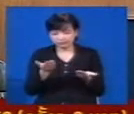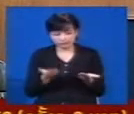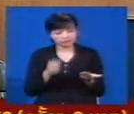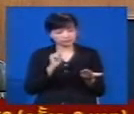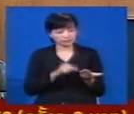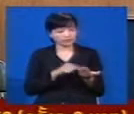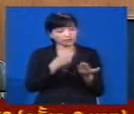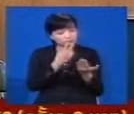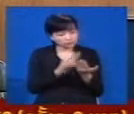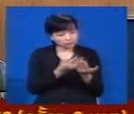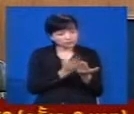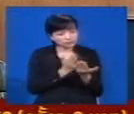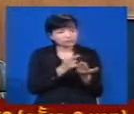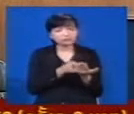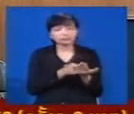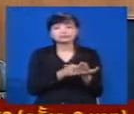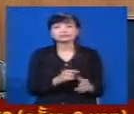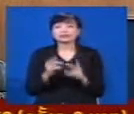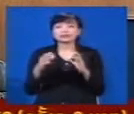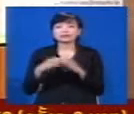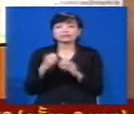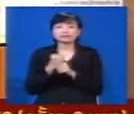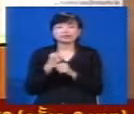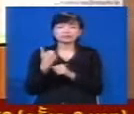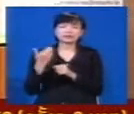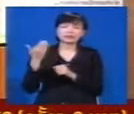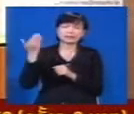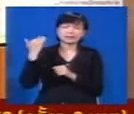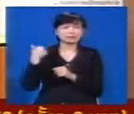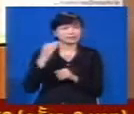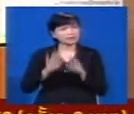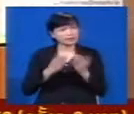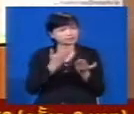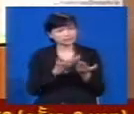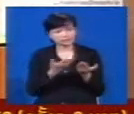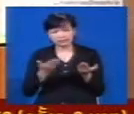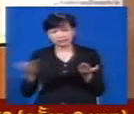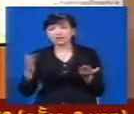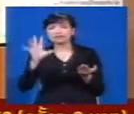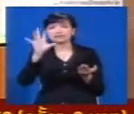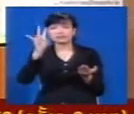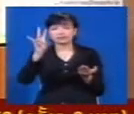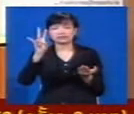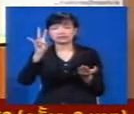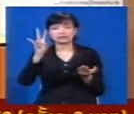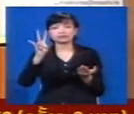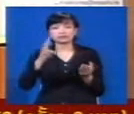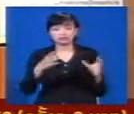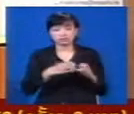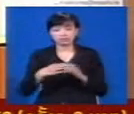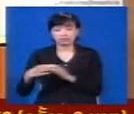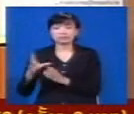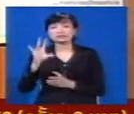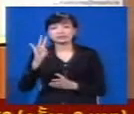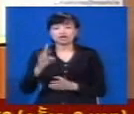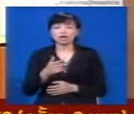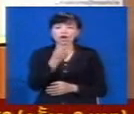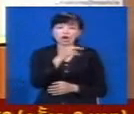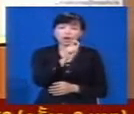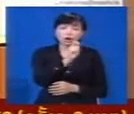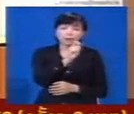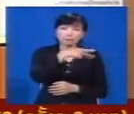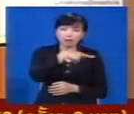มการชุดต่างๆในอดีตที่ผ่านมาเข้าใจว่ามีอยู่ประมาณ7ชุดนะครับยกตัวอย่าง คณะ ครับยกตัวอย่างเช่นคอป.สภ